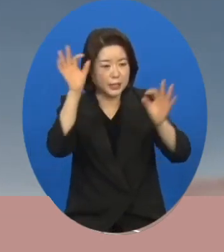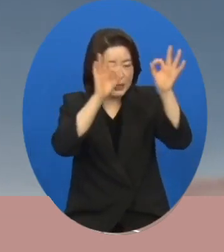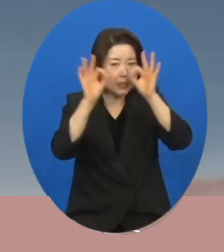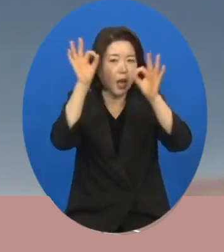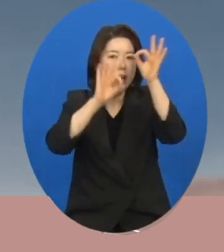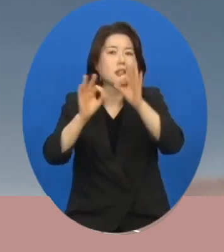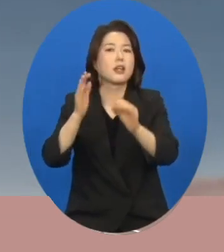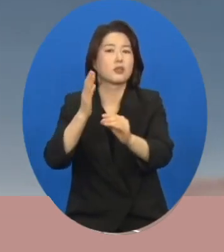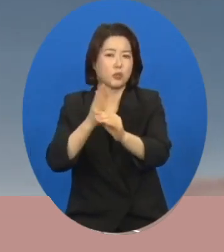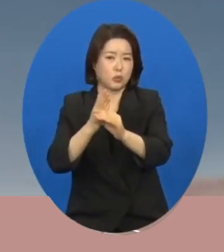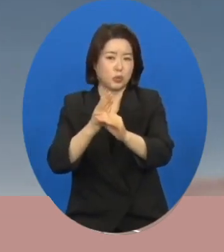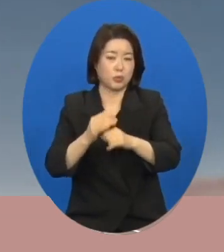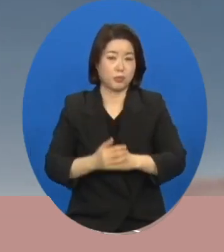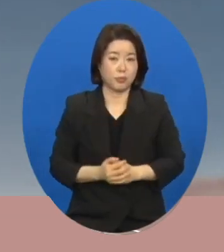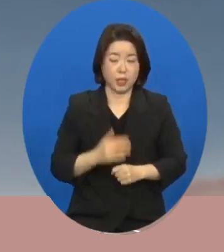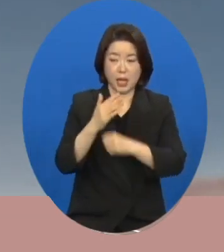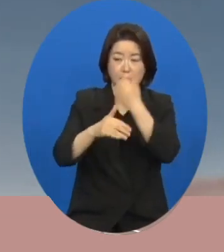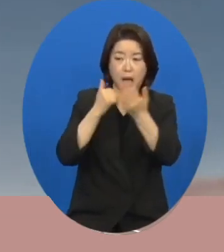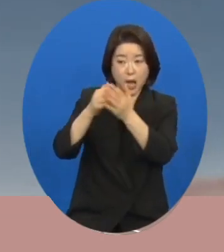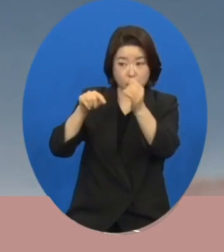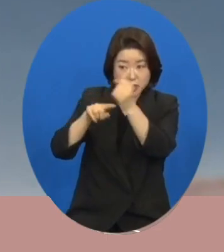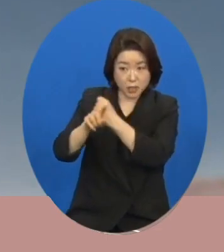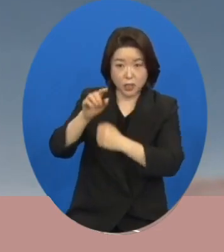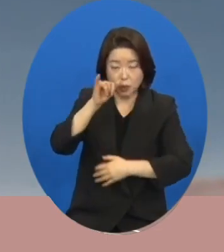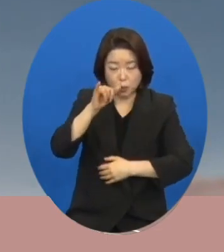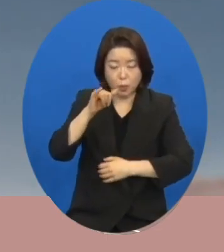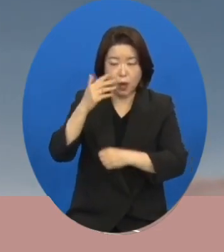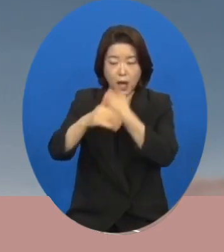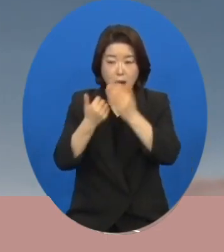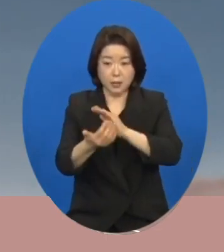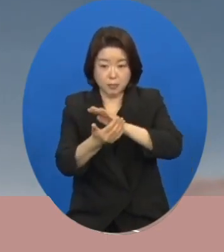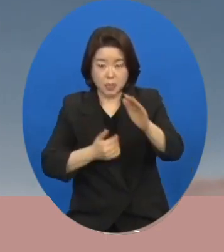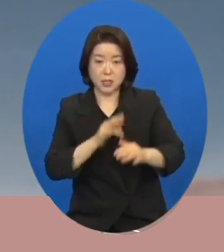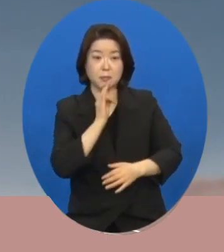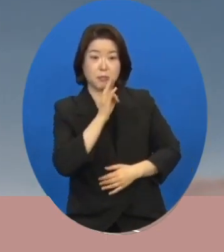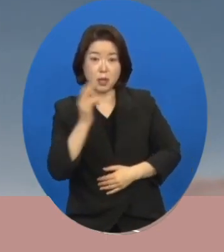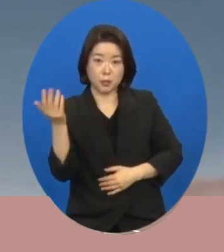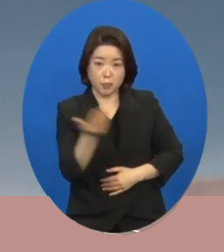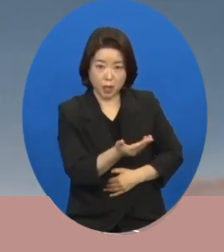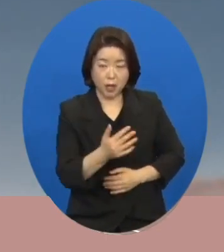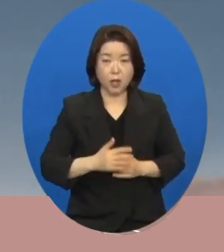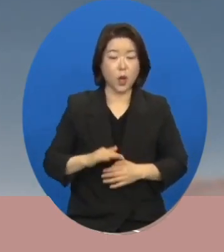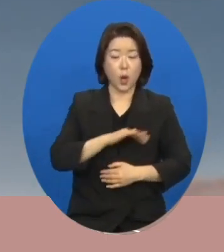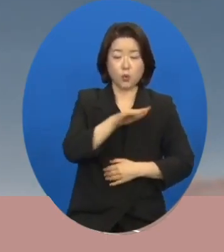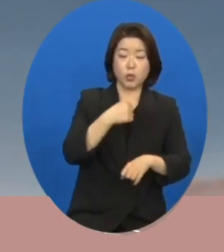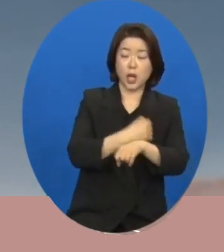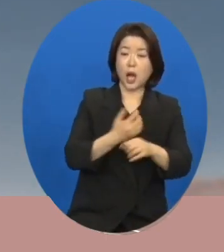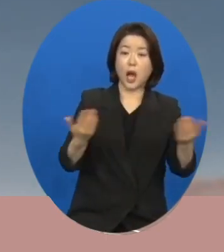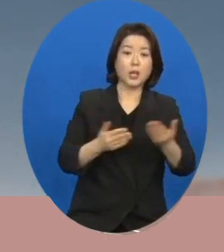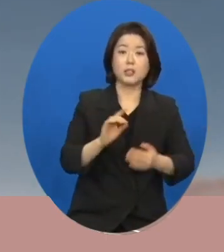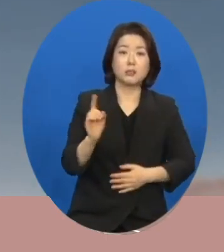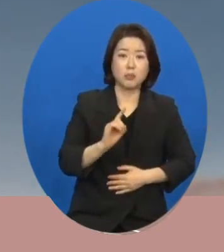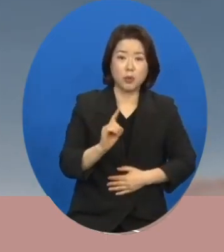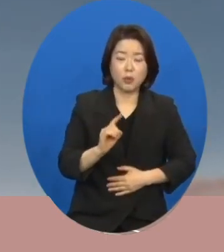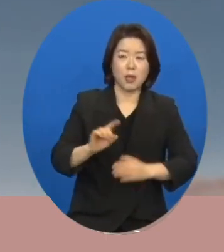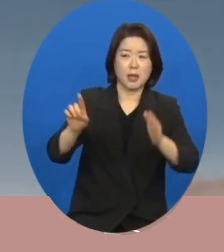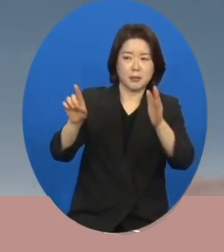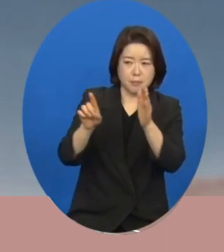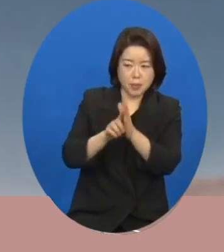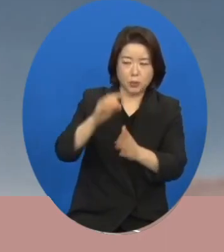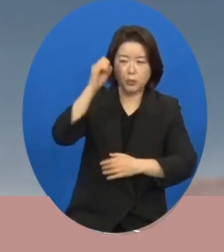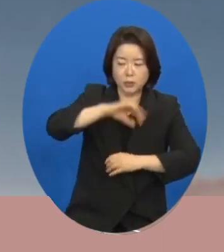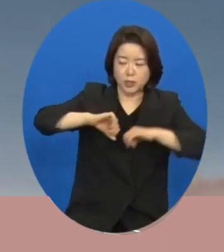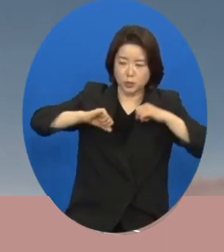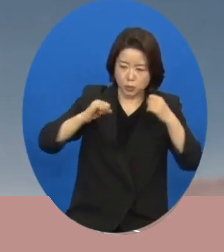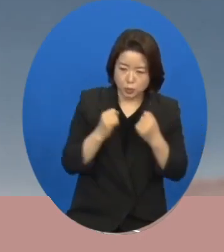하나님의 뜻이 이미 있고요 계시에 주셨어요 우리 편에서 애들 이름이 뭐예요 믿고 그저 순종하는